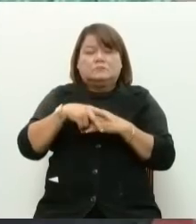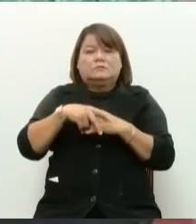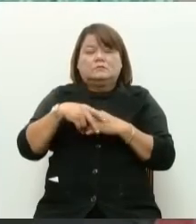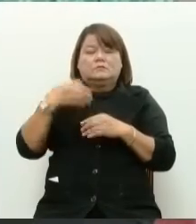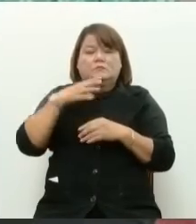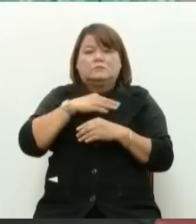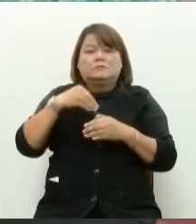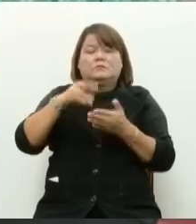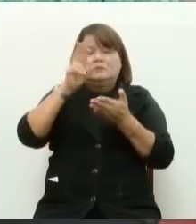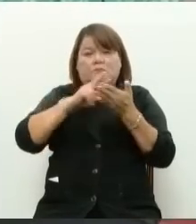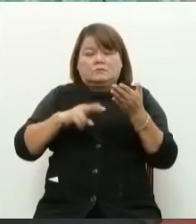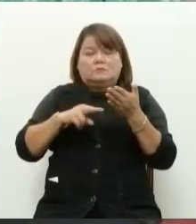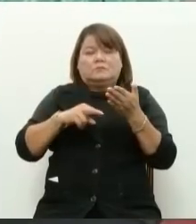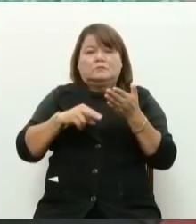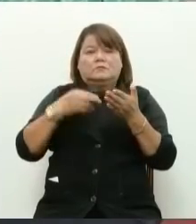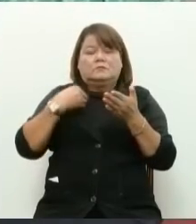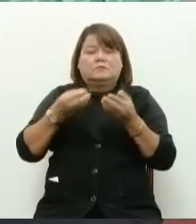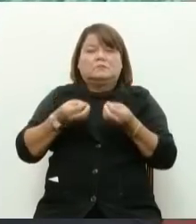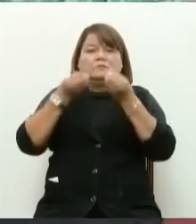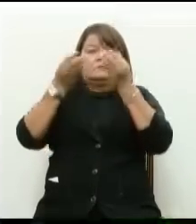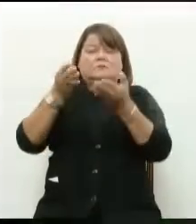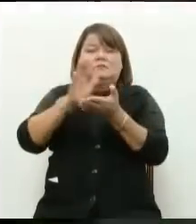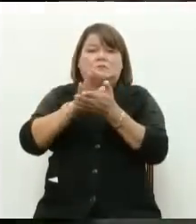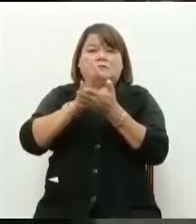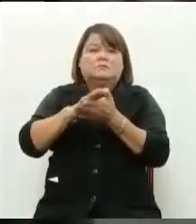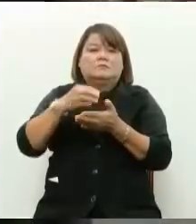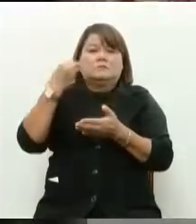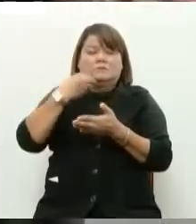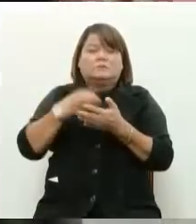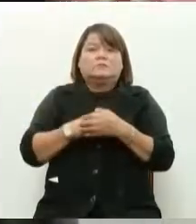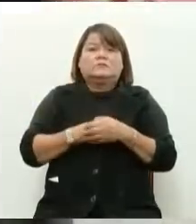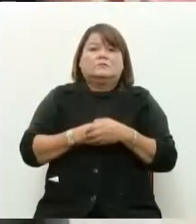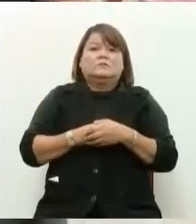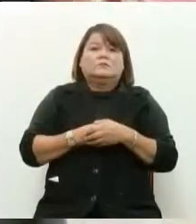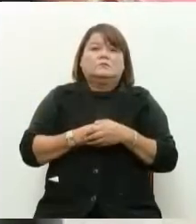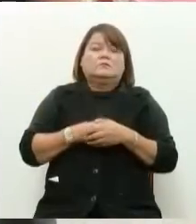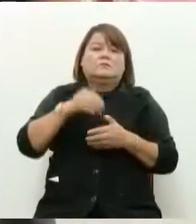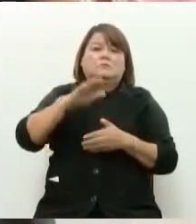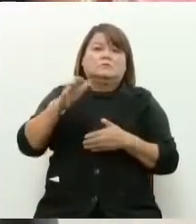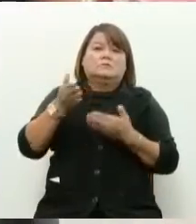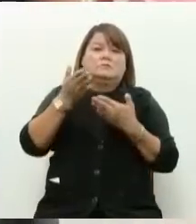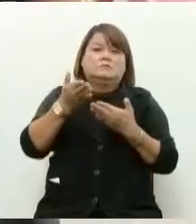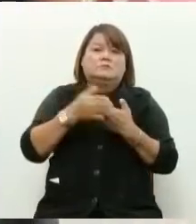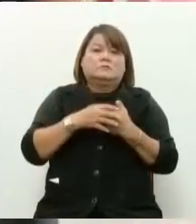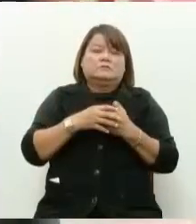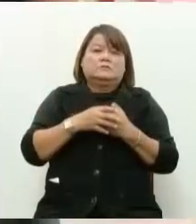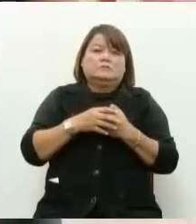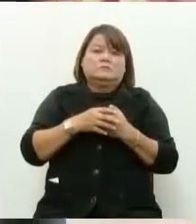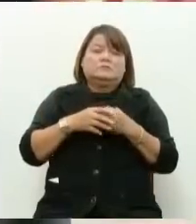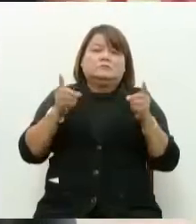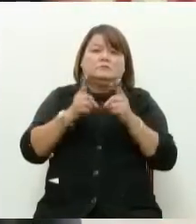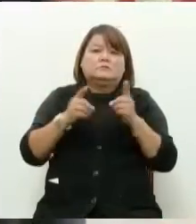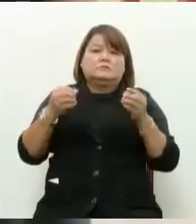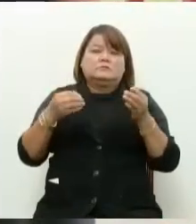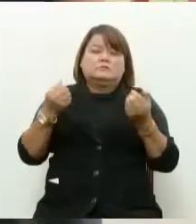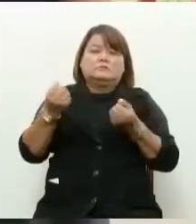านต้นสังกัดเป็นประจำนะครับ จากการที่เด็กชายธีรวัฒน์เกษดานะคะได้ประสบอุ